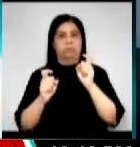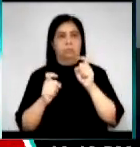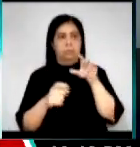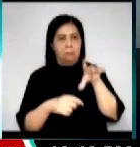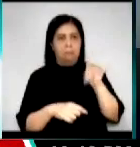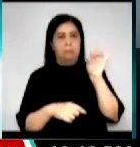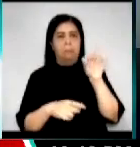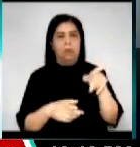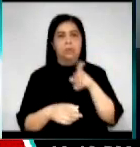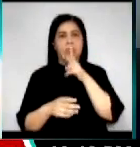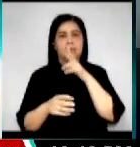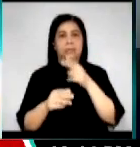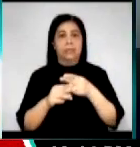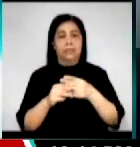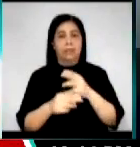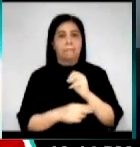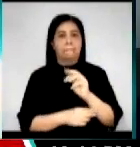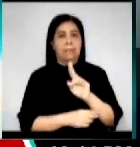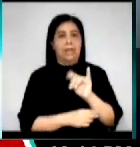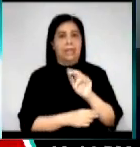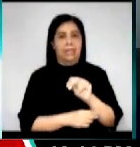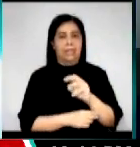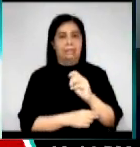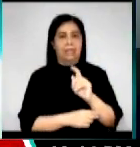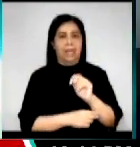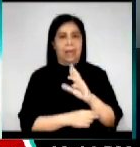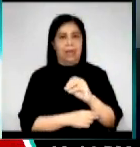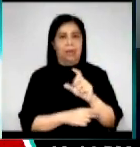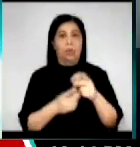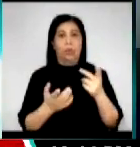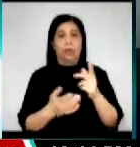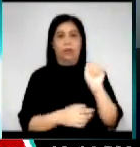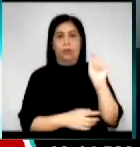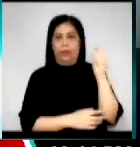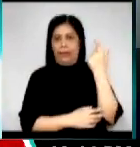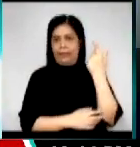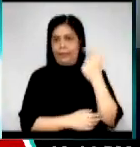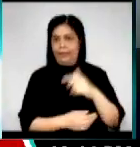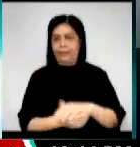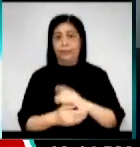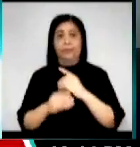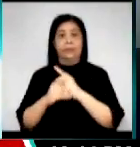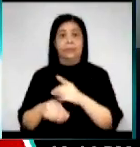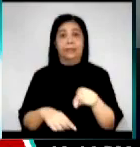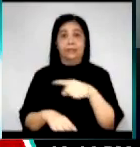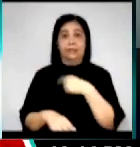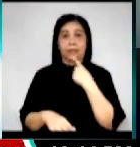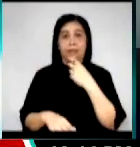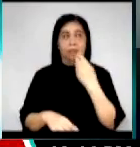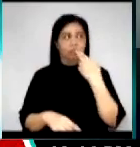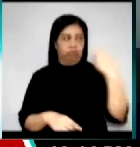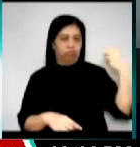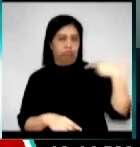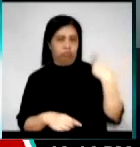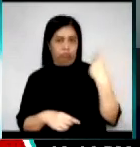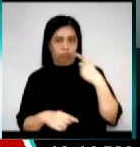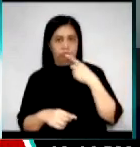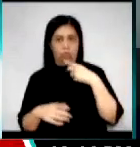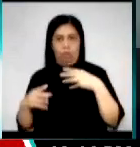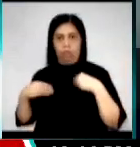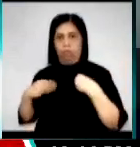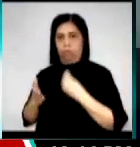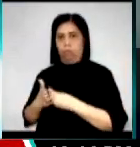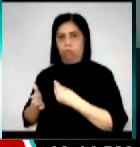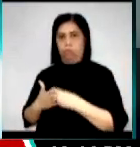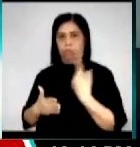na si Marilyn Binarao sa Tuguegarao City. Depensa ng sospek kapag utusan lamang siya na tanggapin ng pera.